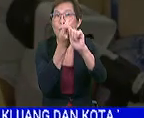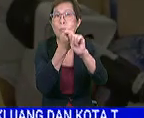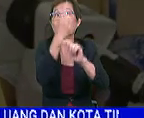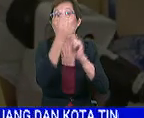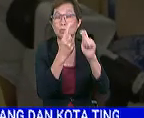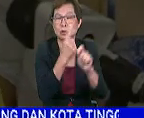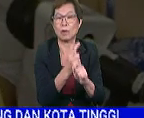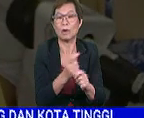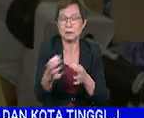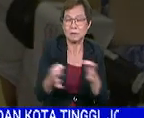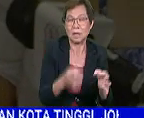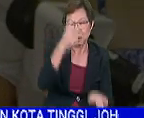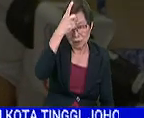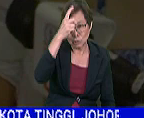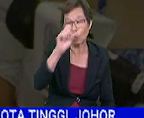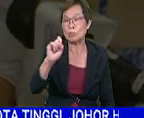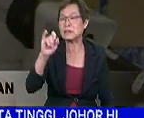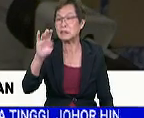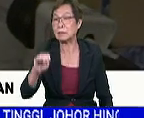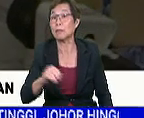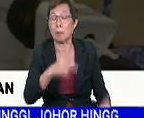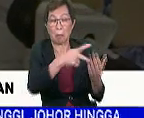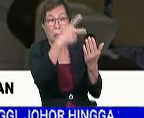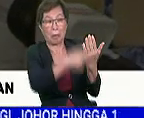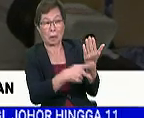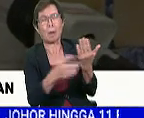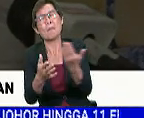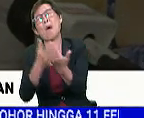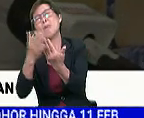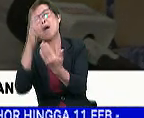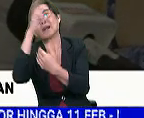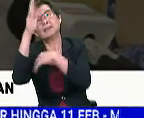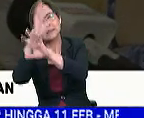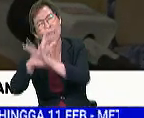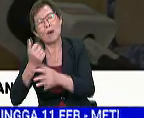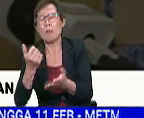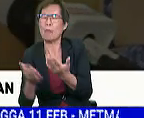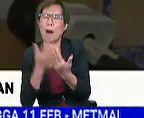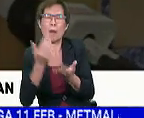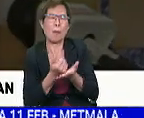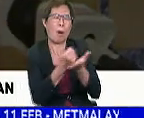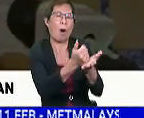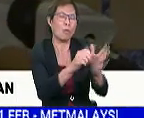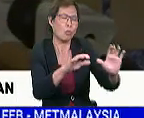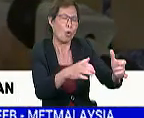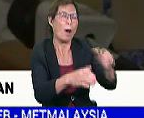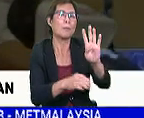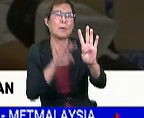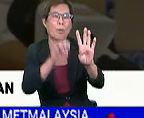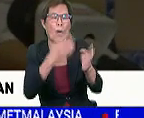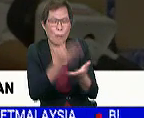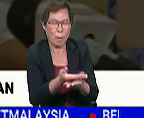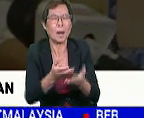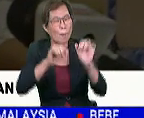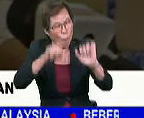setahun jelas Datuk Seri Dr SIM usaha ini memudahkan kerajaan negeri untuk membantu golongan B40 dalam memilik